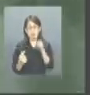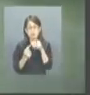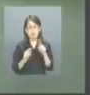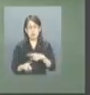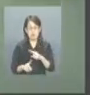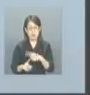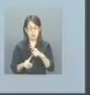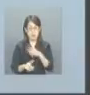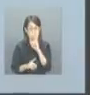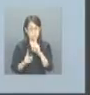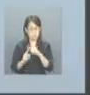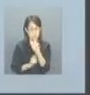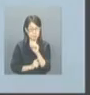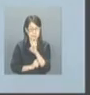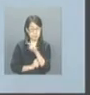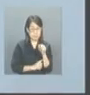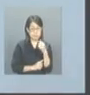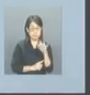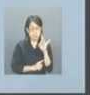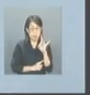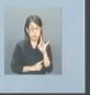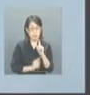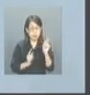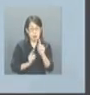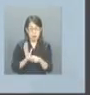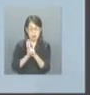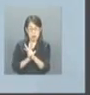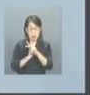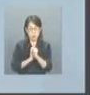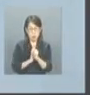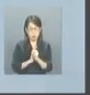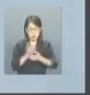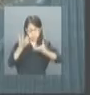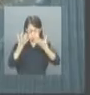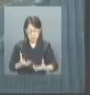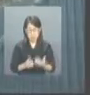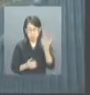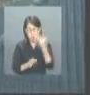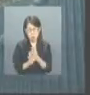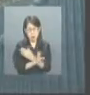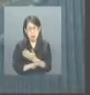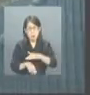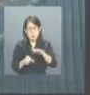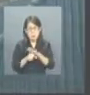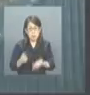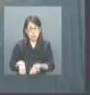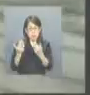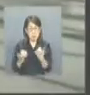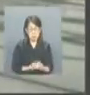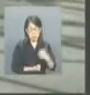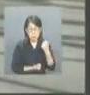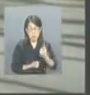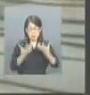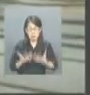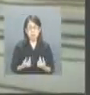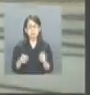17ถึง18เดือนนี้ก็คือจังหวัดระนองซึ่งจะรุนแรงกว่าครั้งล่าสุดที่เกิดขึ้นเช่นเดียวกับจังหวัดจันทบุรีและ